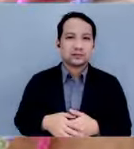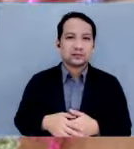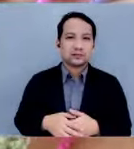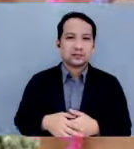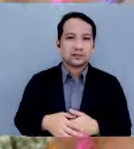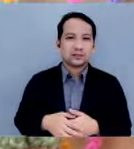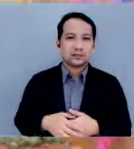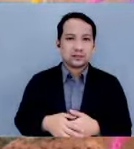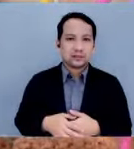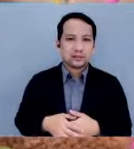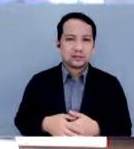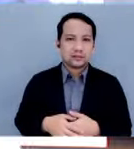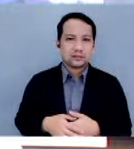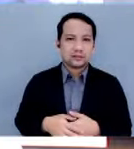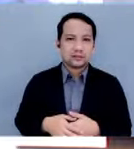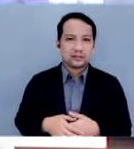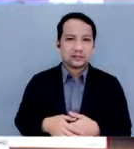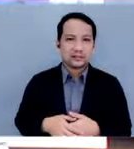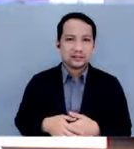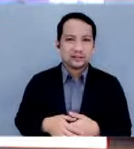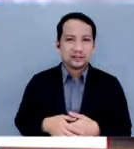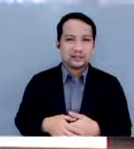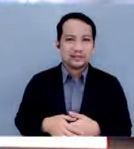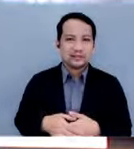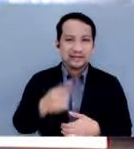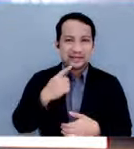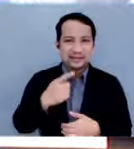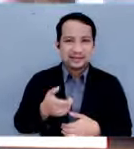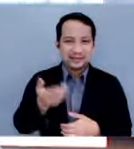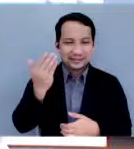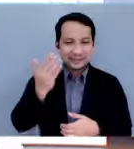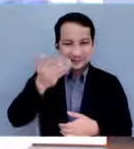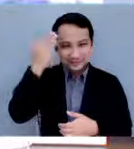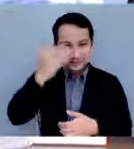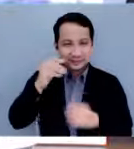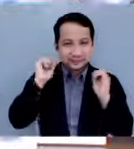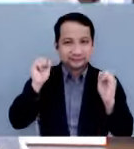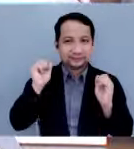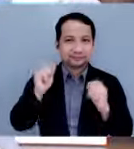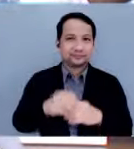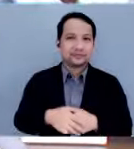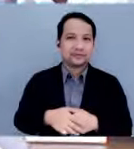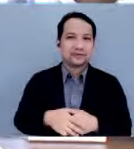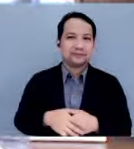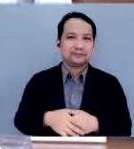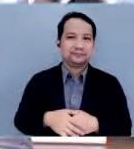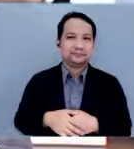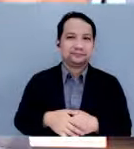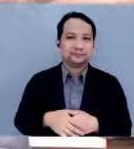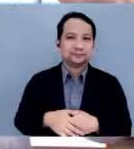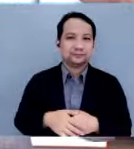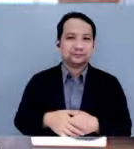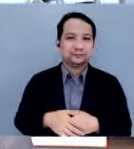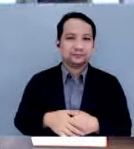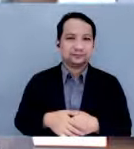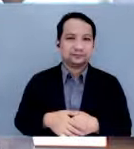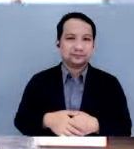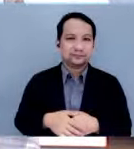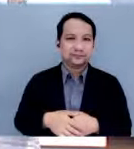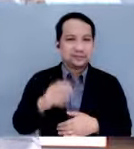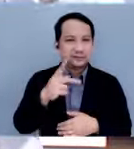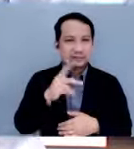ako today. Ay, tama. Uy, tsaka pagka nag-workout ka, di ba? Oo, para hindi ka pagpawisan. Ang ganda nito, para kahit anong... Hikay po. Summer